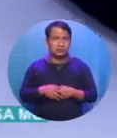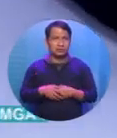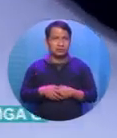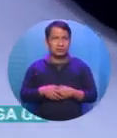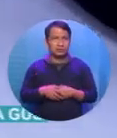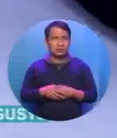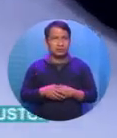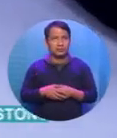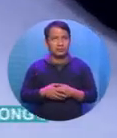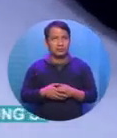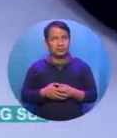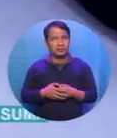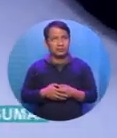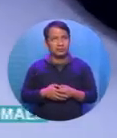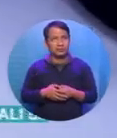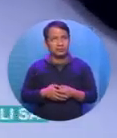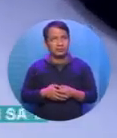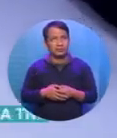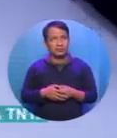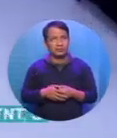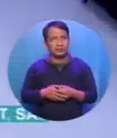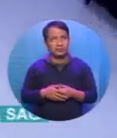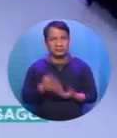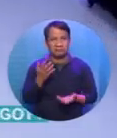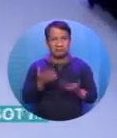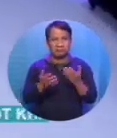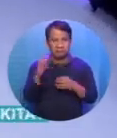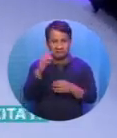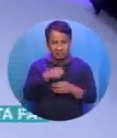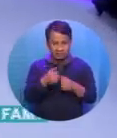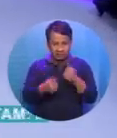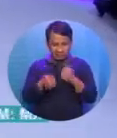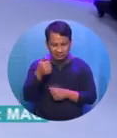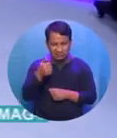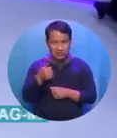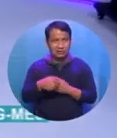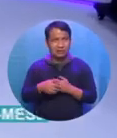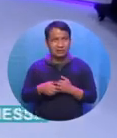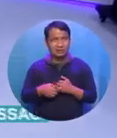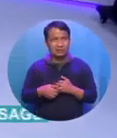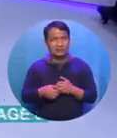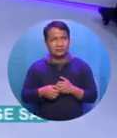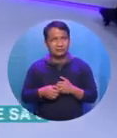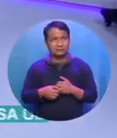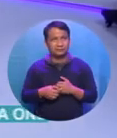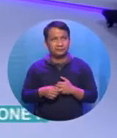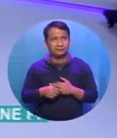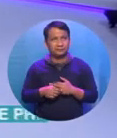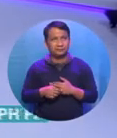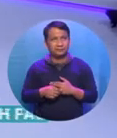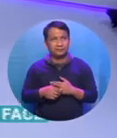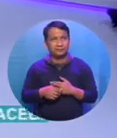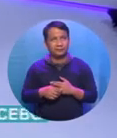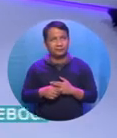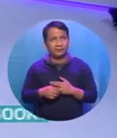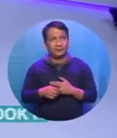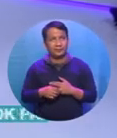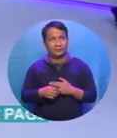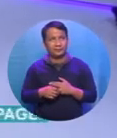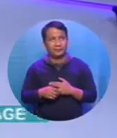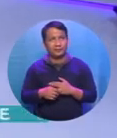mukhang malabo na mananalo to. So, magkano to pag hindi nanalo ngayon? 30